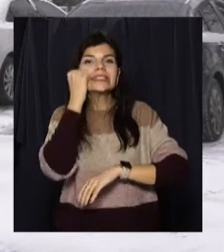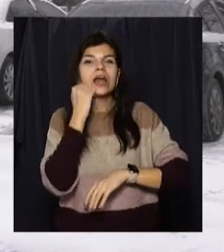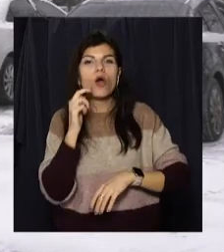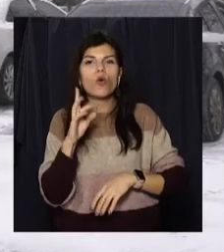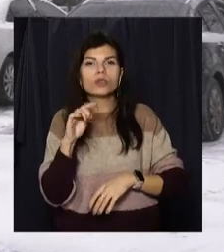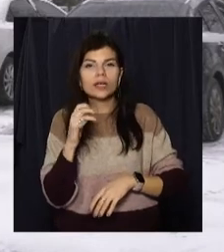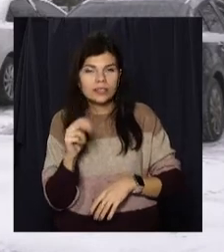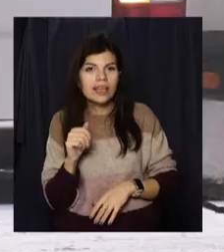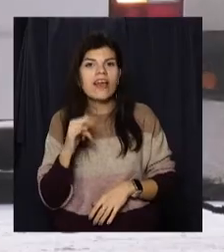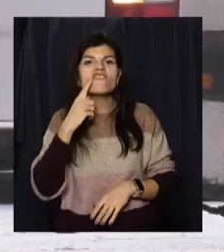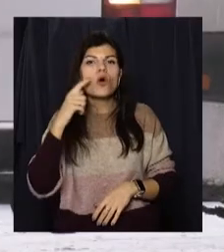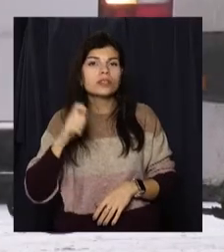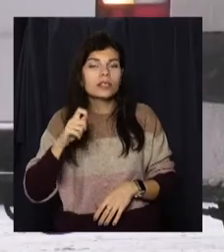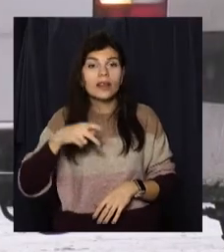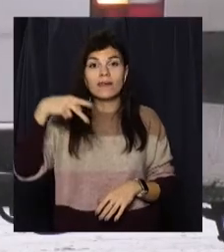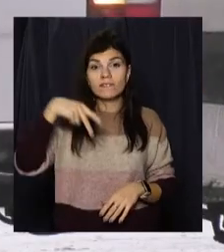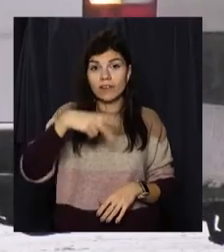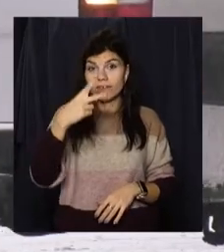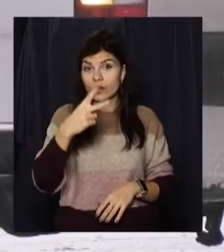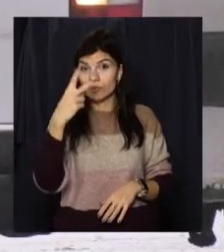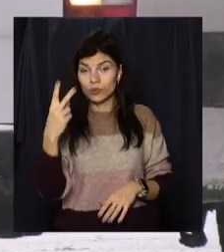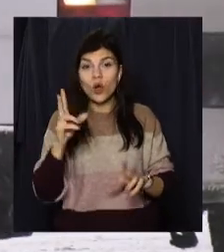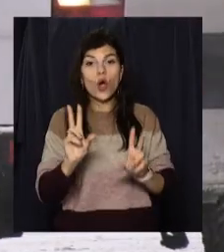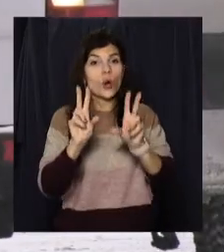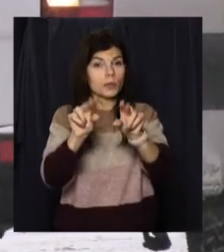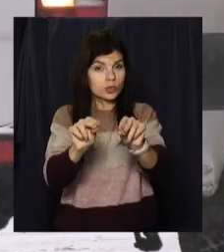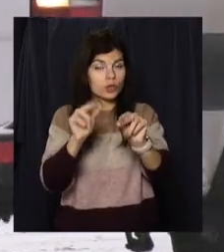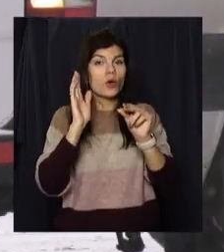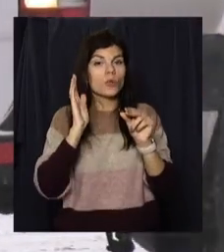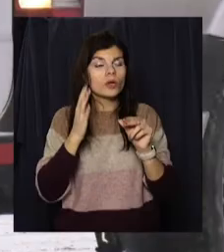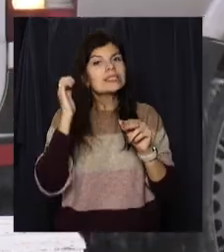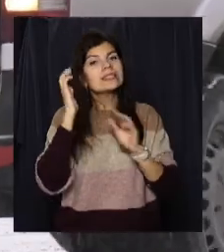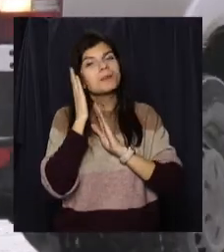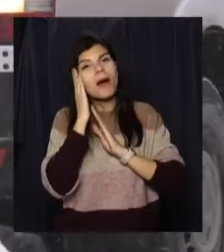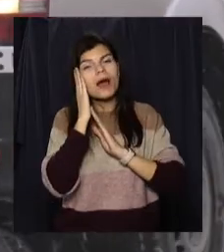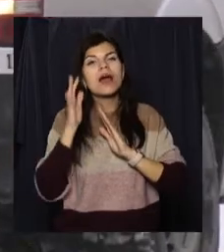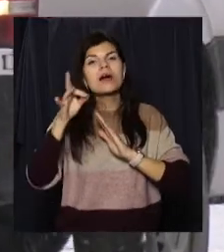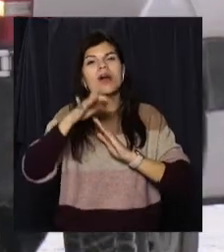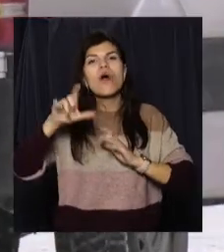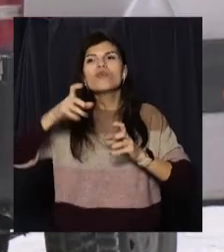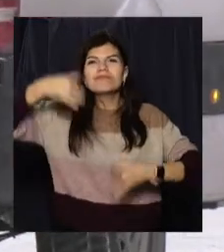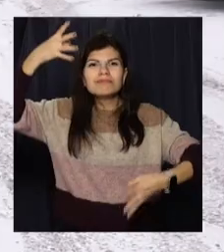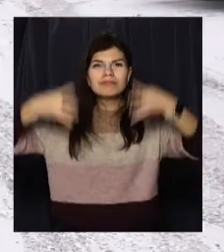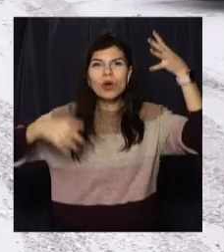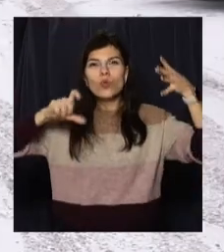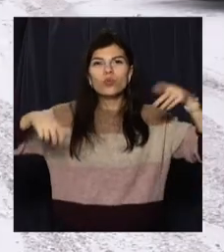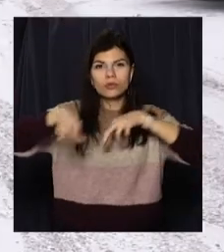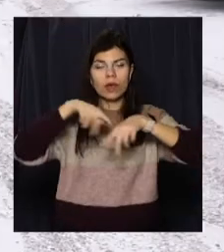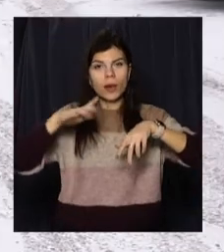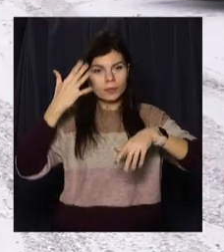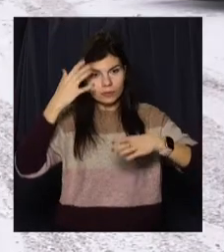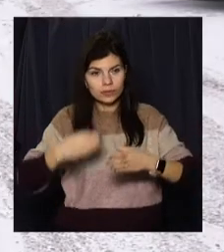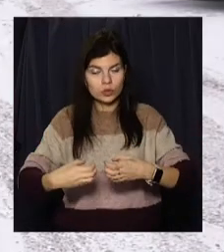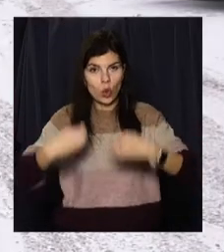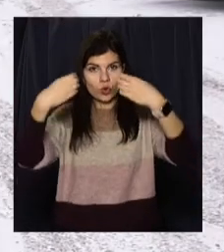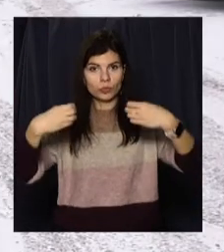та Воскресенський. У 2022-му обіцяють, підуть у спальні райони. Антипаркувальні стовпчики встановлюватимуть на